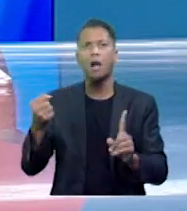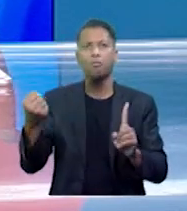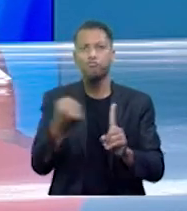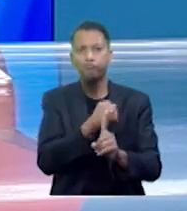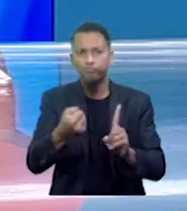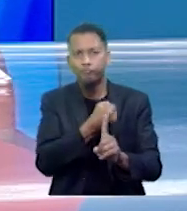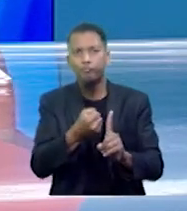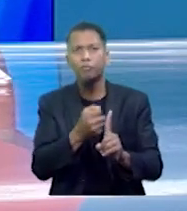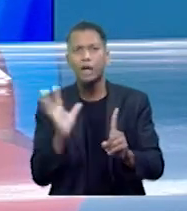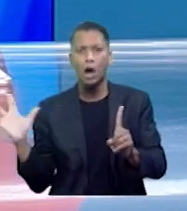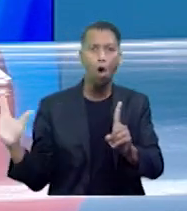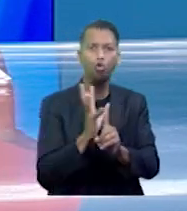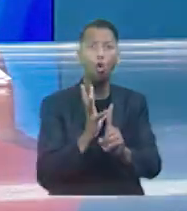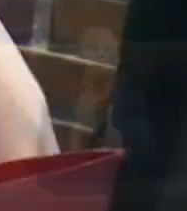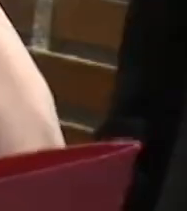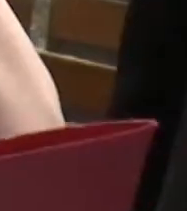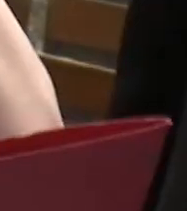dan pengeroyokan.